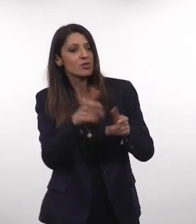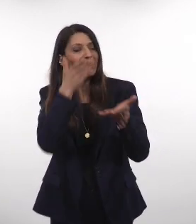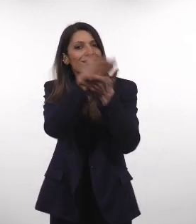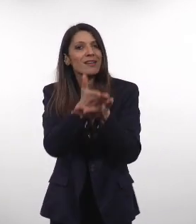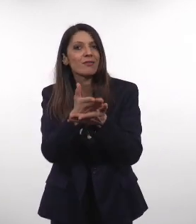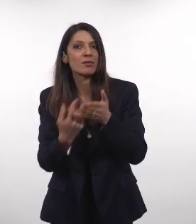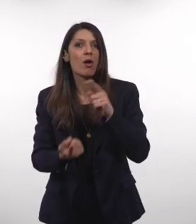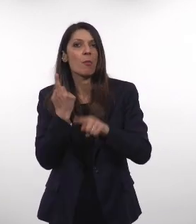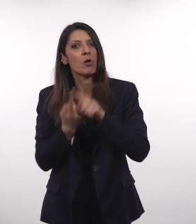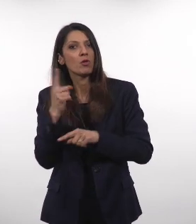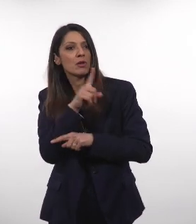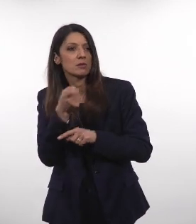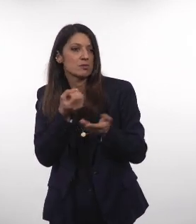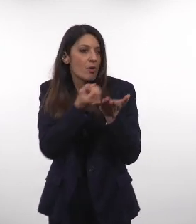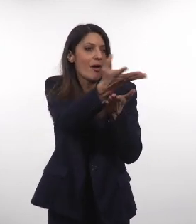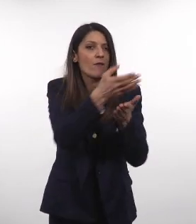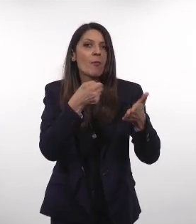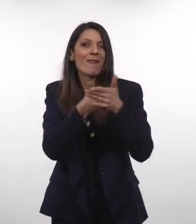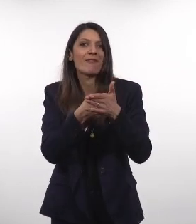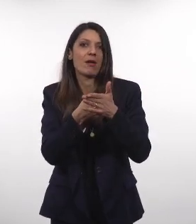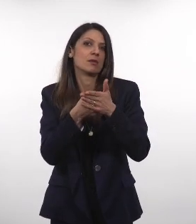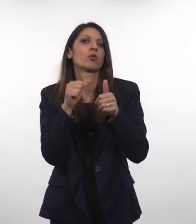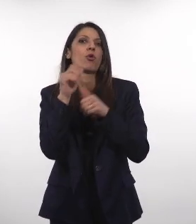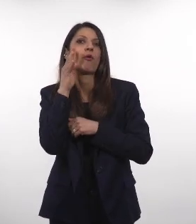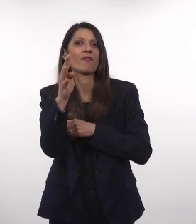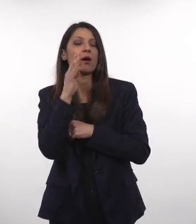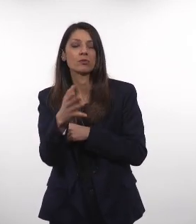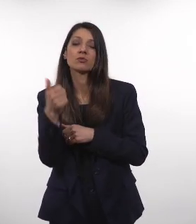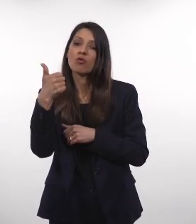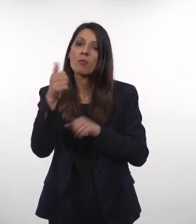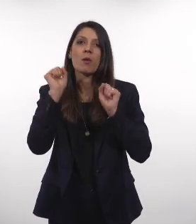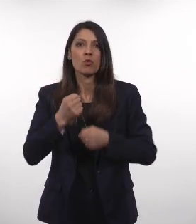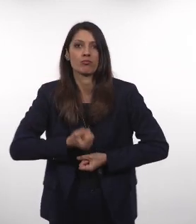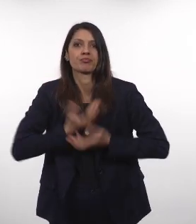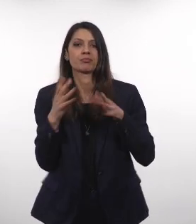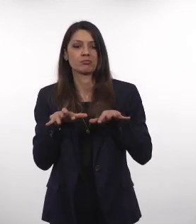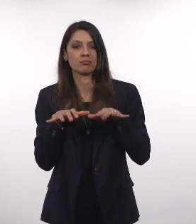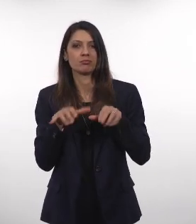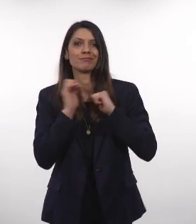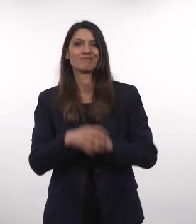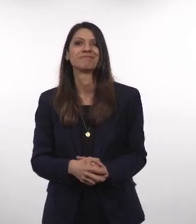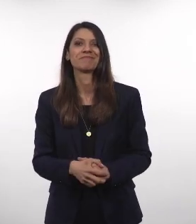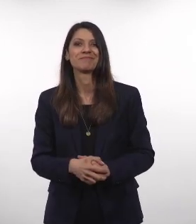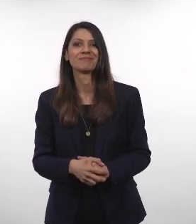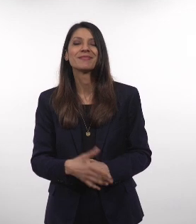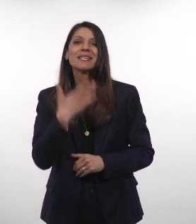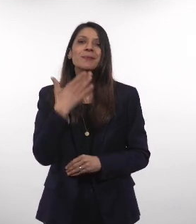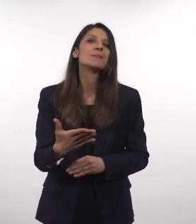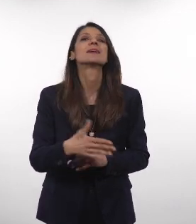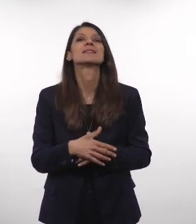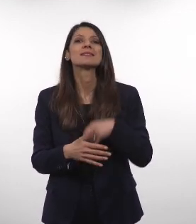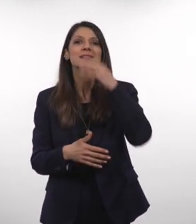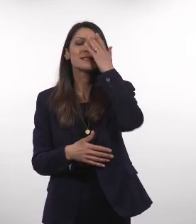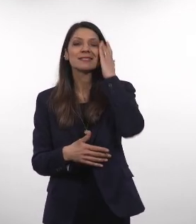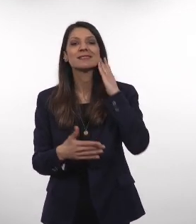de webinaire. Donc, n'hésitez pas à faire part de vos questionnements ou de vos expériences par écrit. Merci par